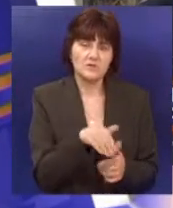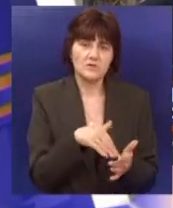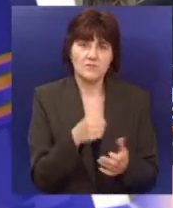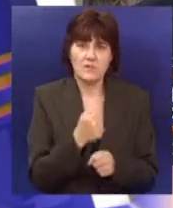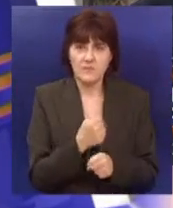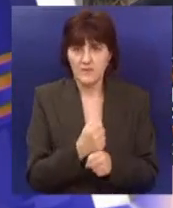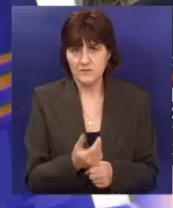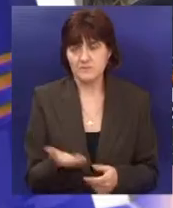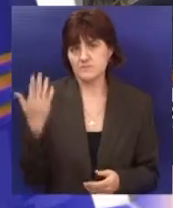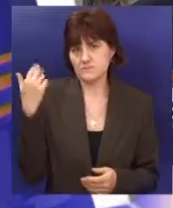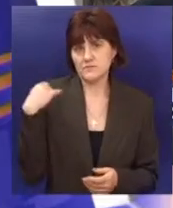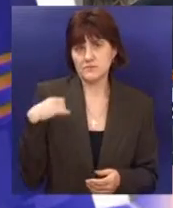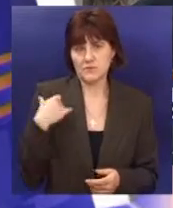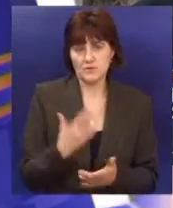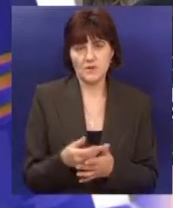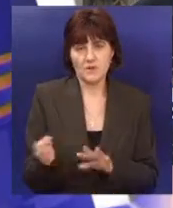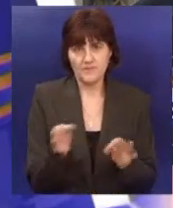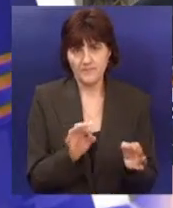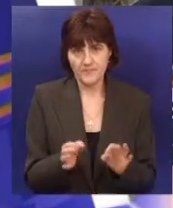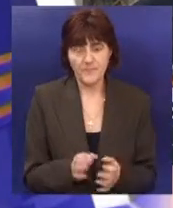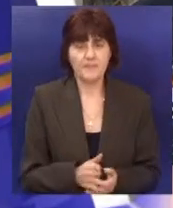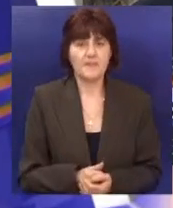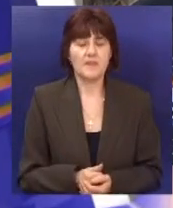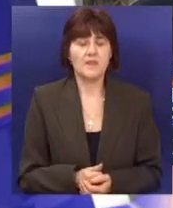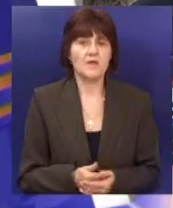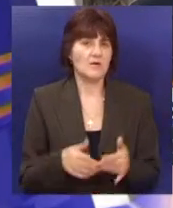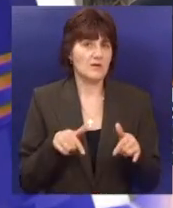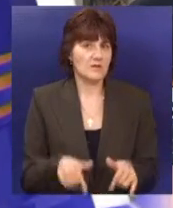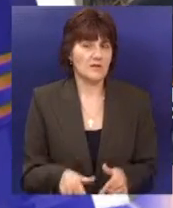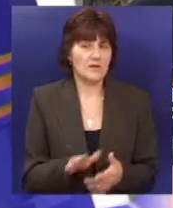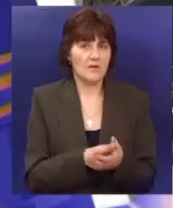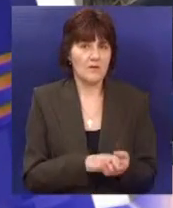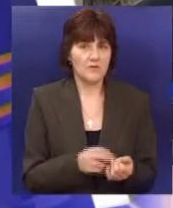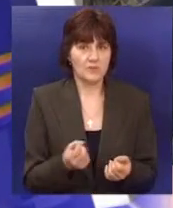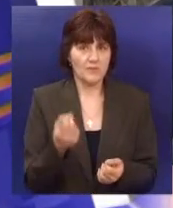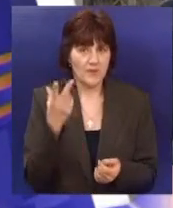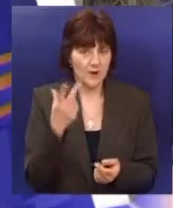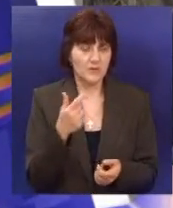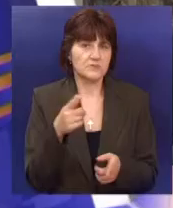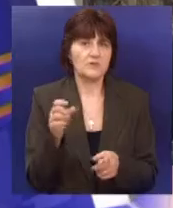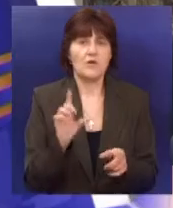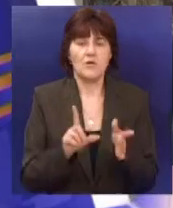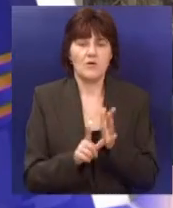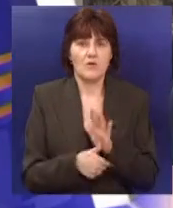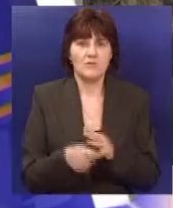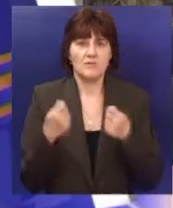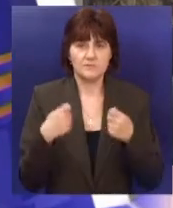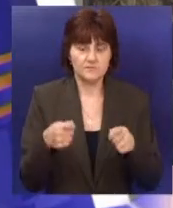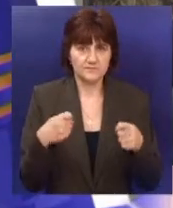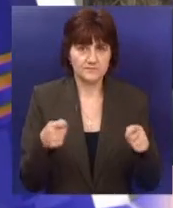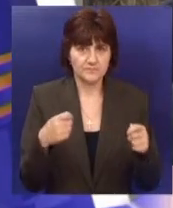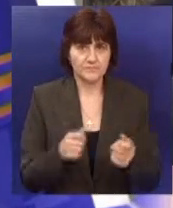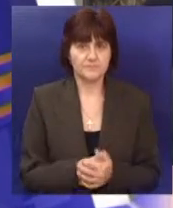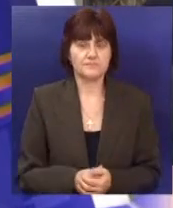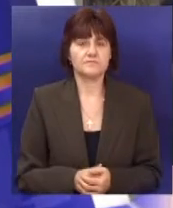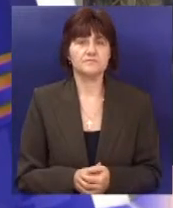tih zahteva smo mi znači, prošle godine istenderisali i evo ove godine čim se stvorili uslovi i vremenski